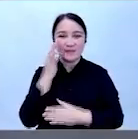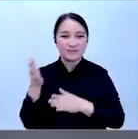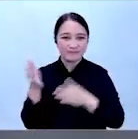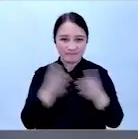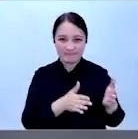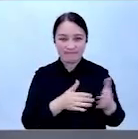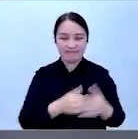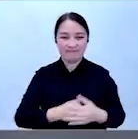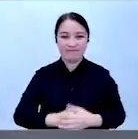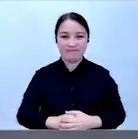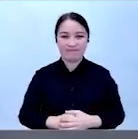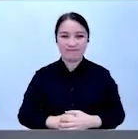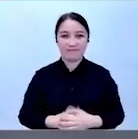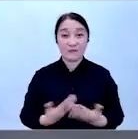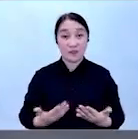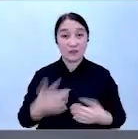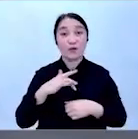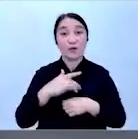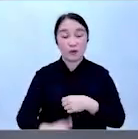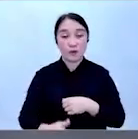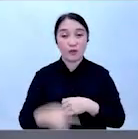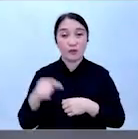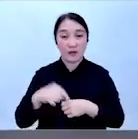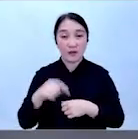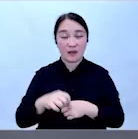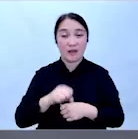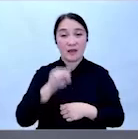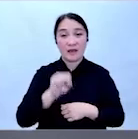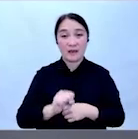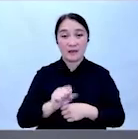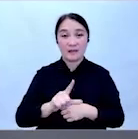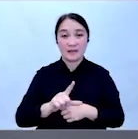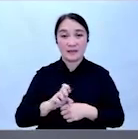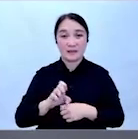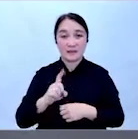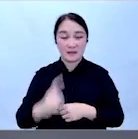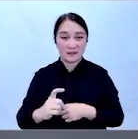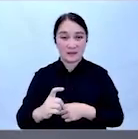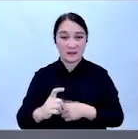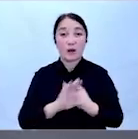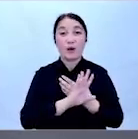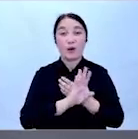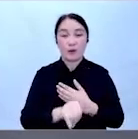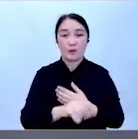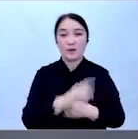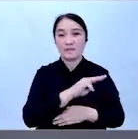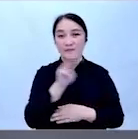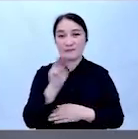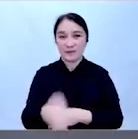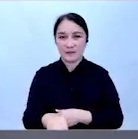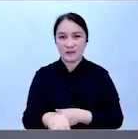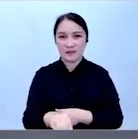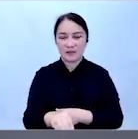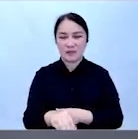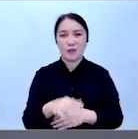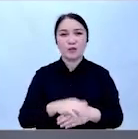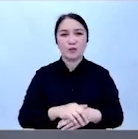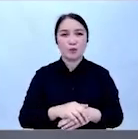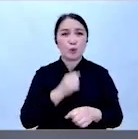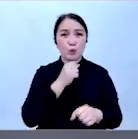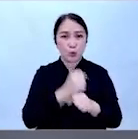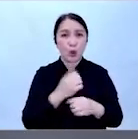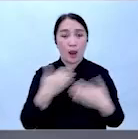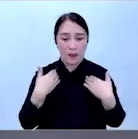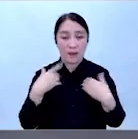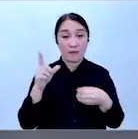Inagahan na rin ng ilang motorista sa South Luzon Expressway ang biyahe pabalik ng Maynila. Tiyakin ding may load ang inyong mga RFID at huwag na